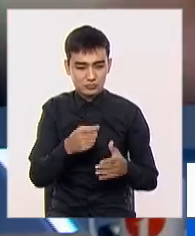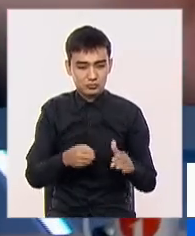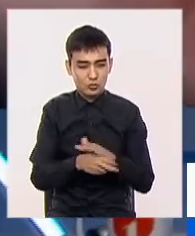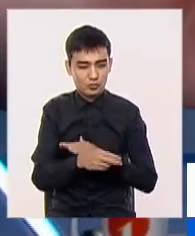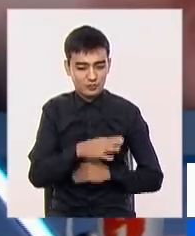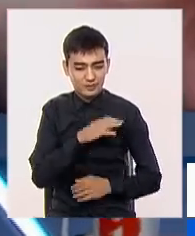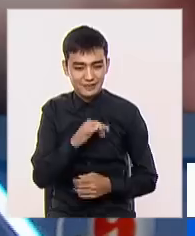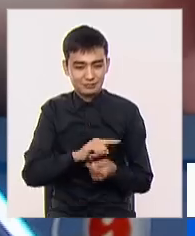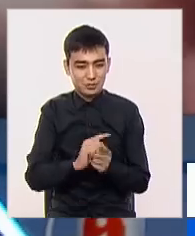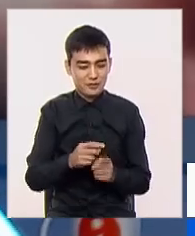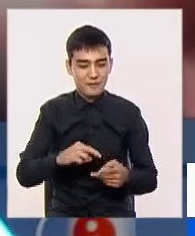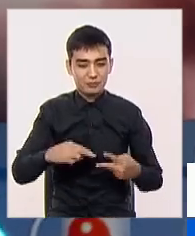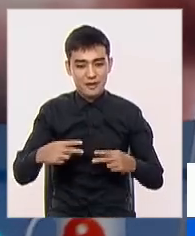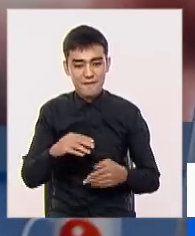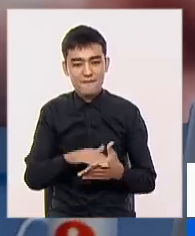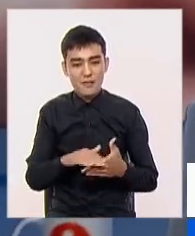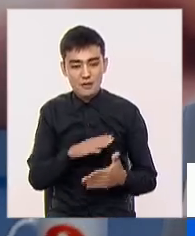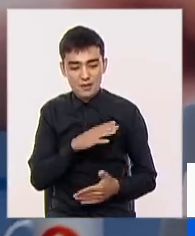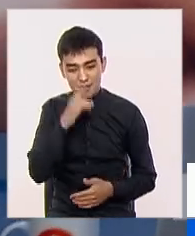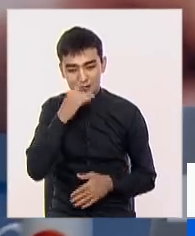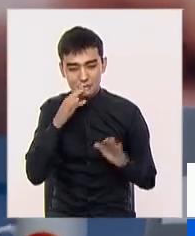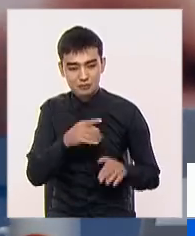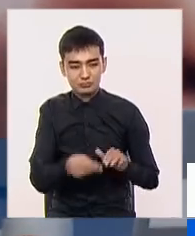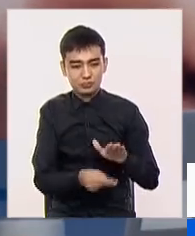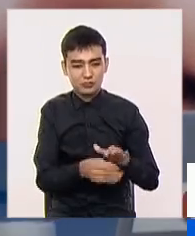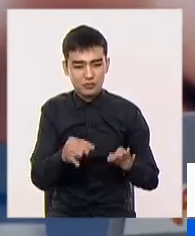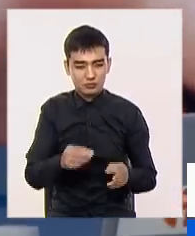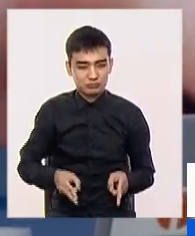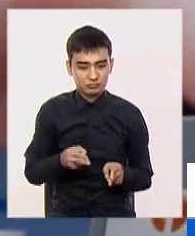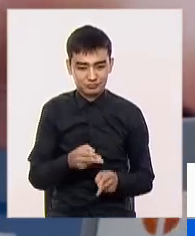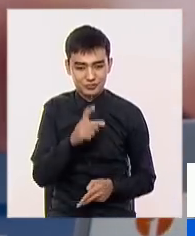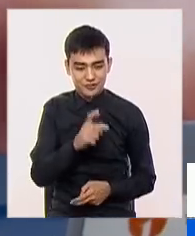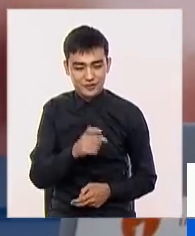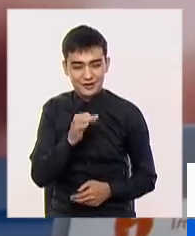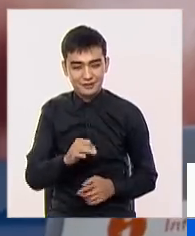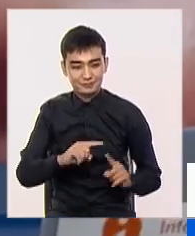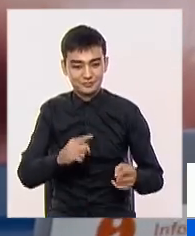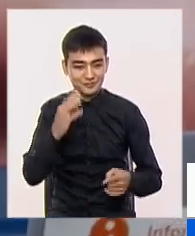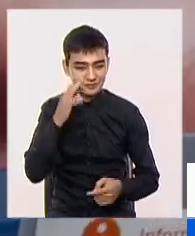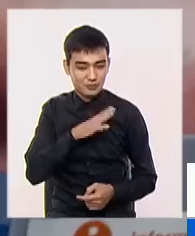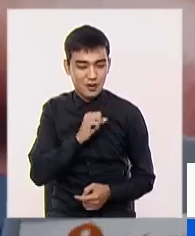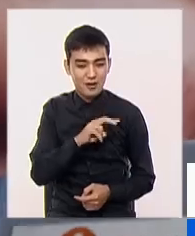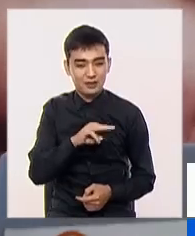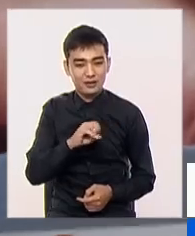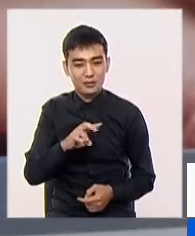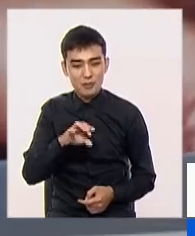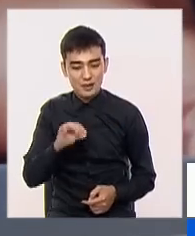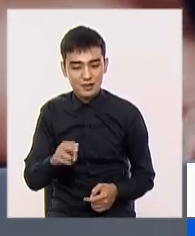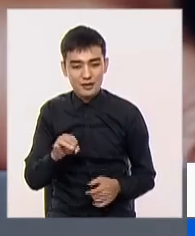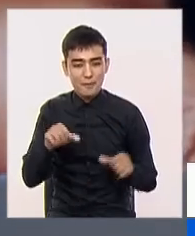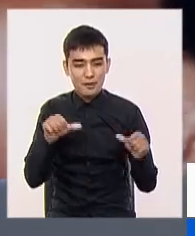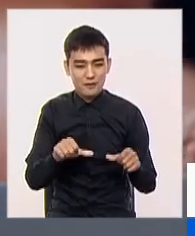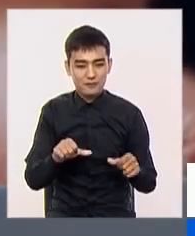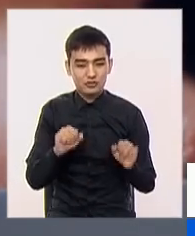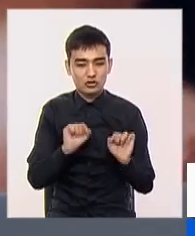даже успел сменить фамилию. На родине его подозревают в коррупционном преступлении. Чтобы задержать Алтынбекова, пришлось подключить